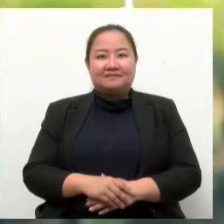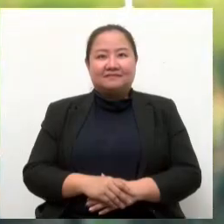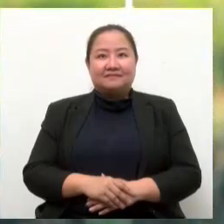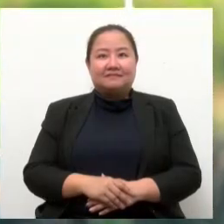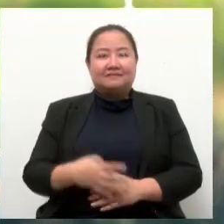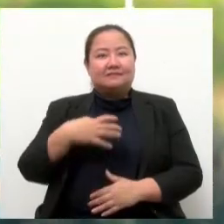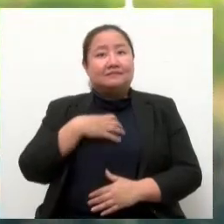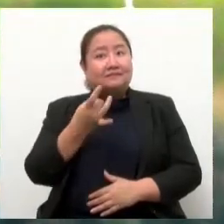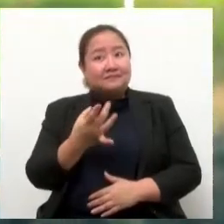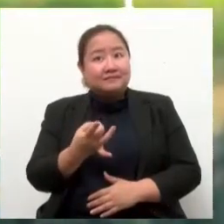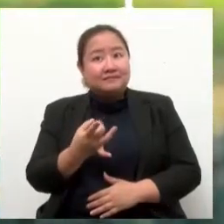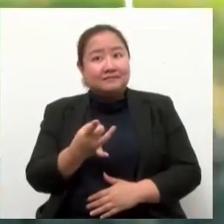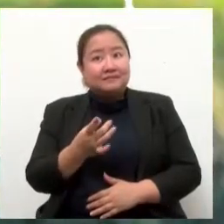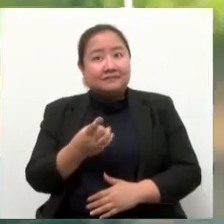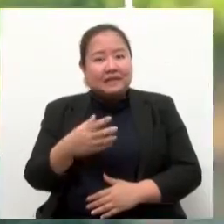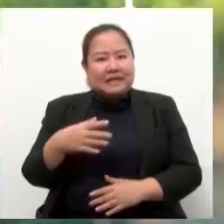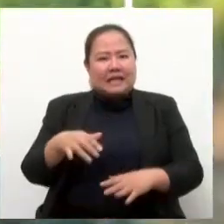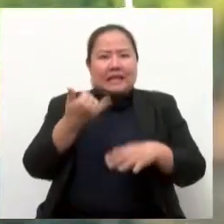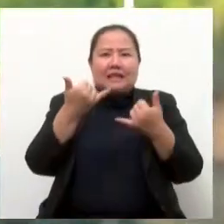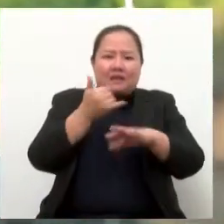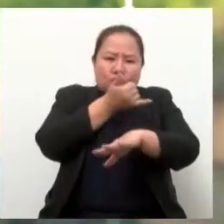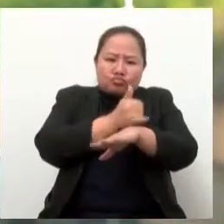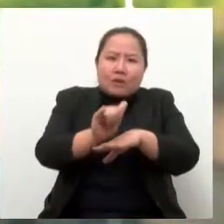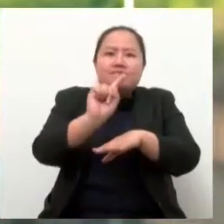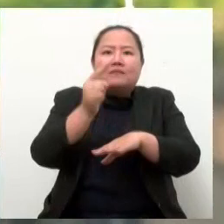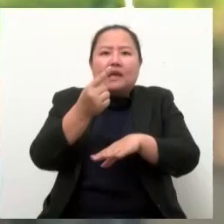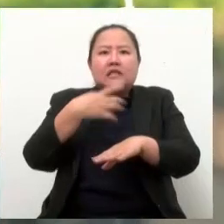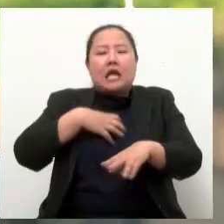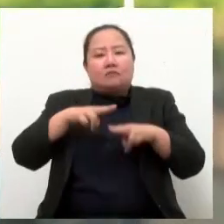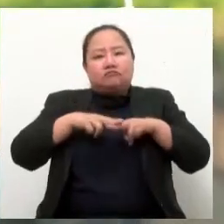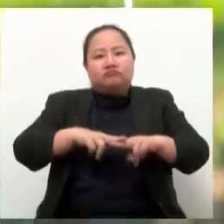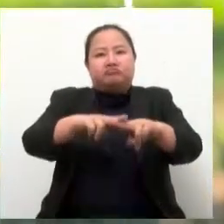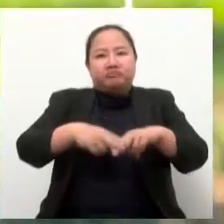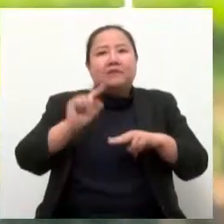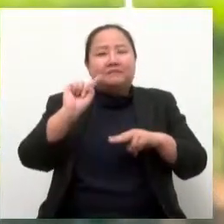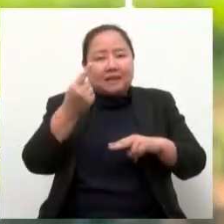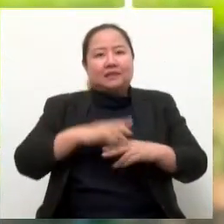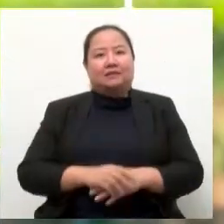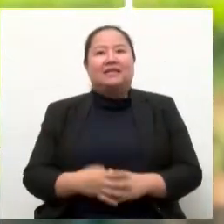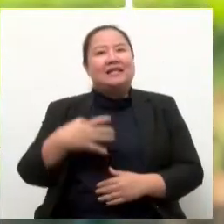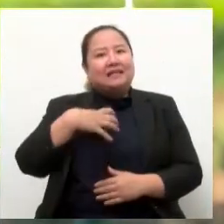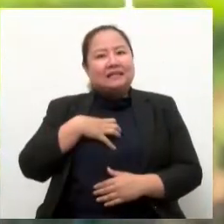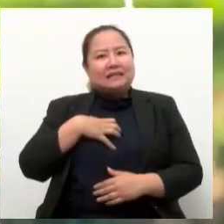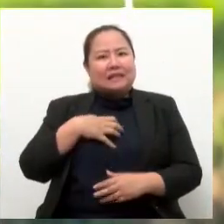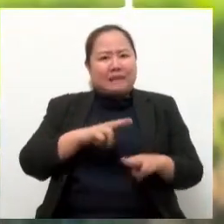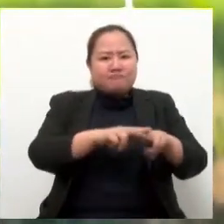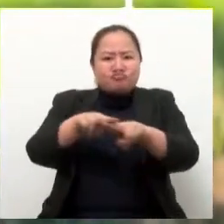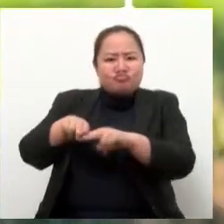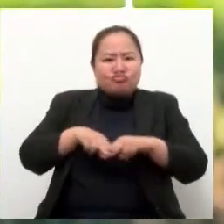อยากได้อะไรเครื่องไหมครับ หนูอยากได้ชิงช้าใหม่ค่ะ อยากได้ม้าหมูใ